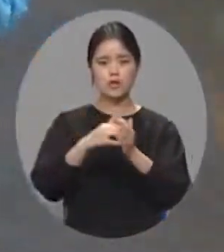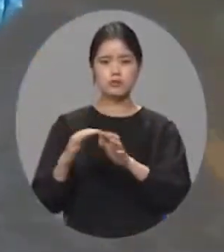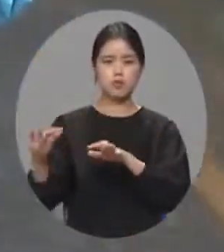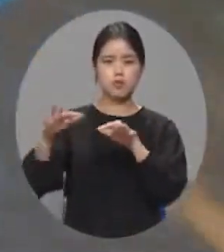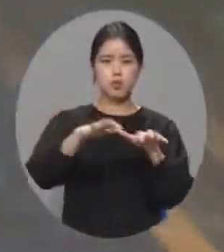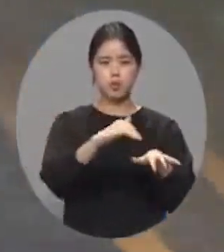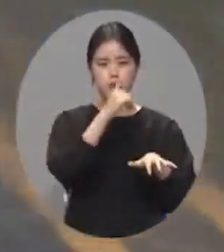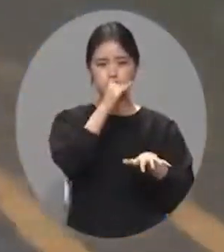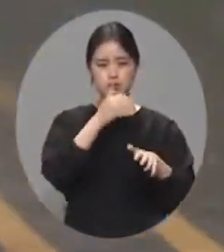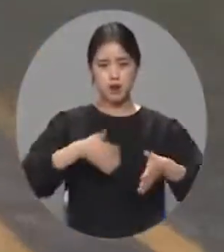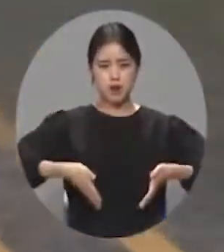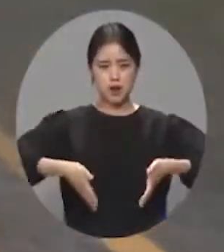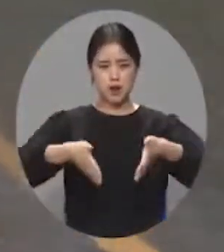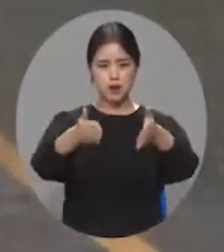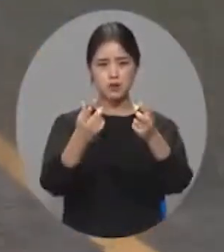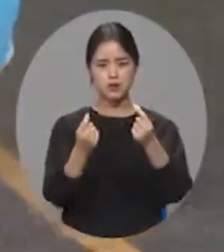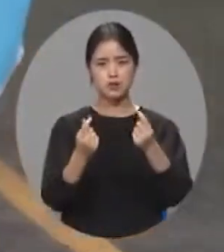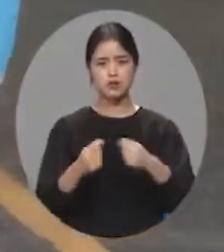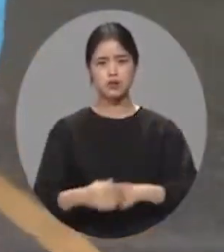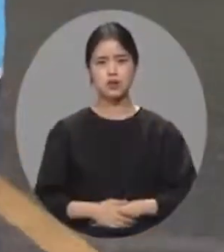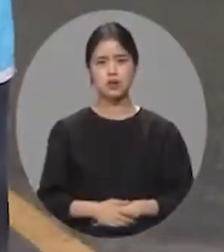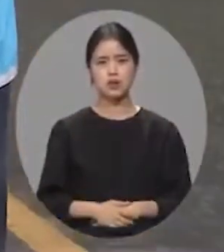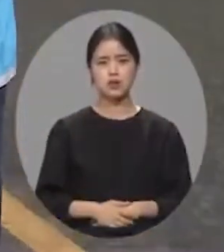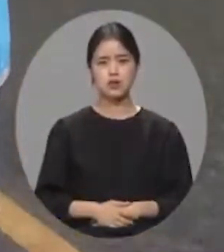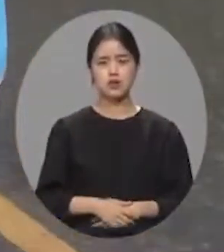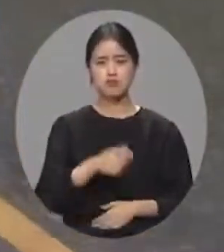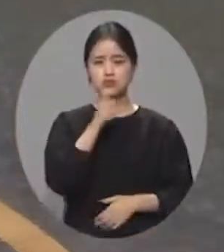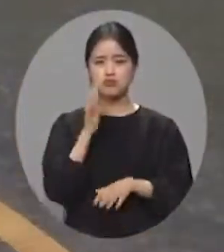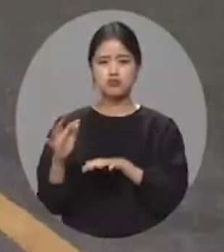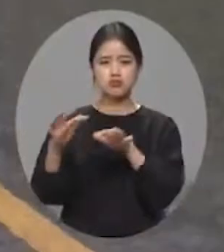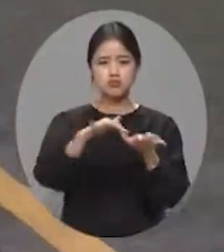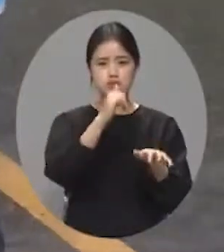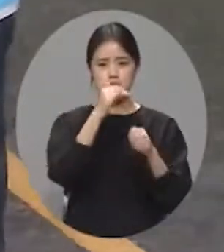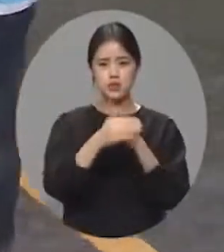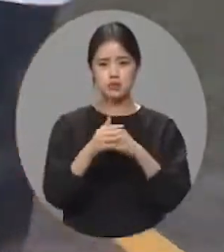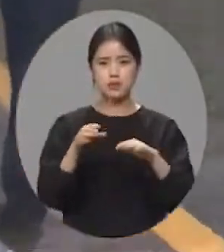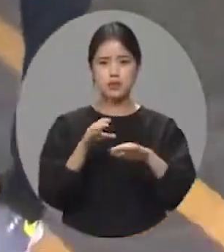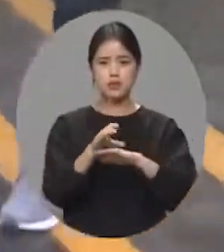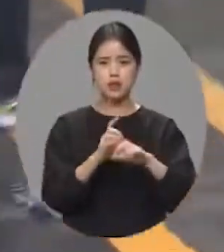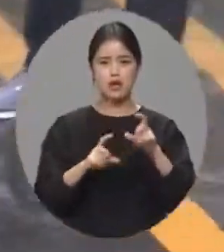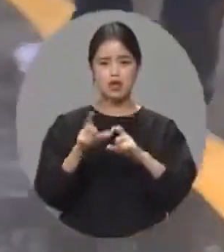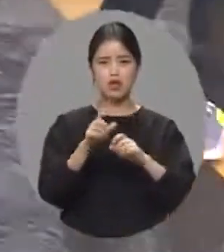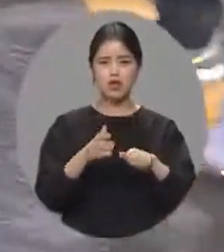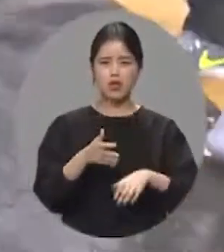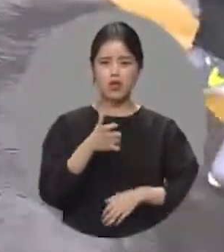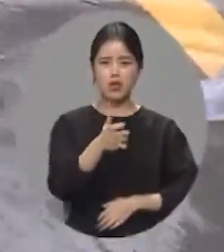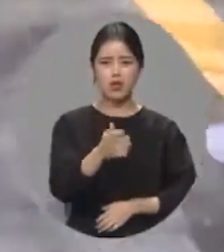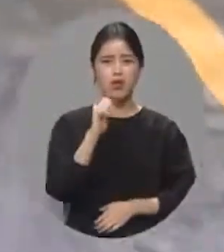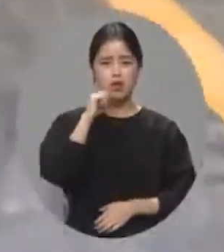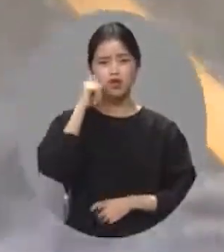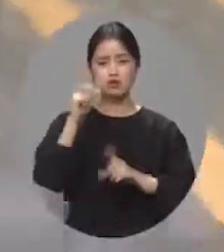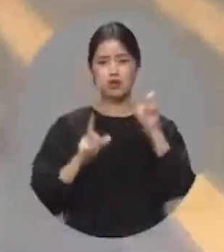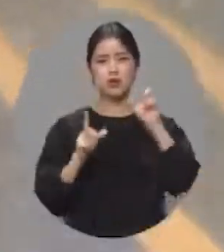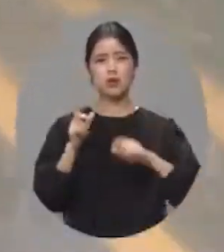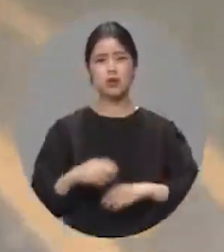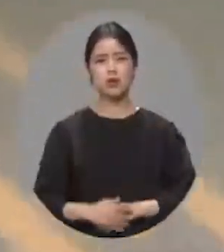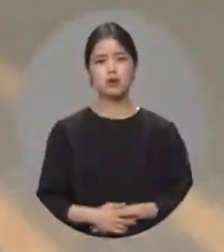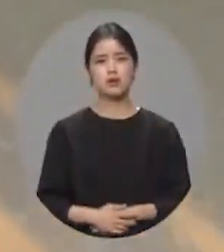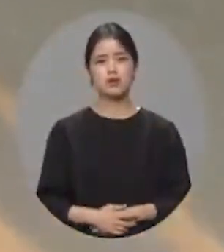거의 일직선을 보이고 있는데요. 이렇게 물이 넘쳐들면서 차량이 더 이상 앞으로 나아갈 수 없는 상황이 됐습니다.